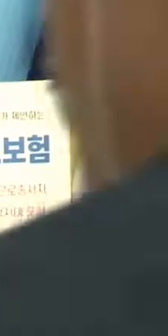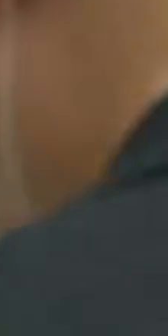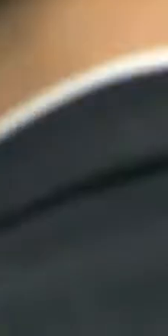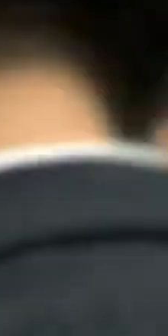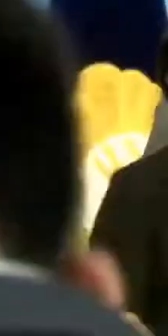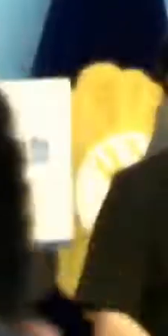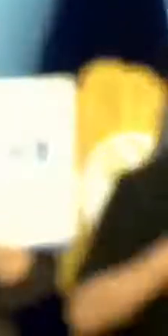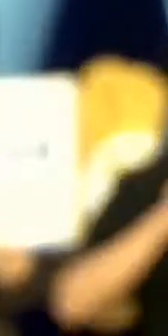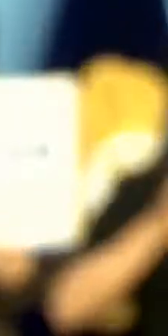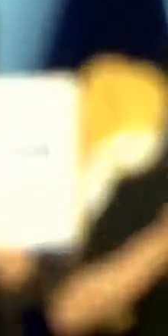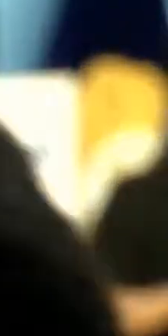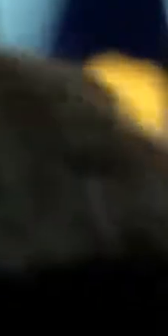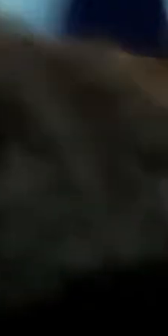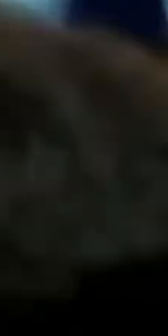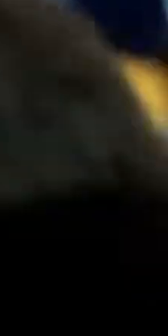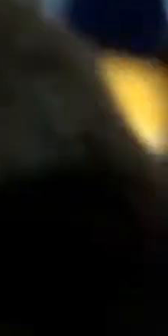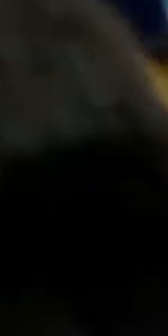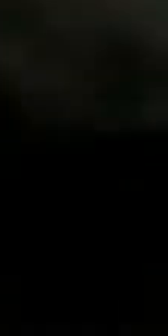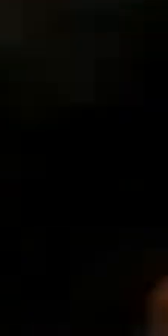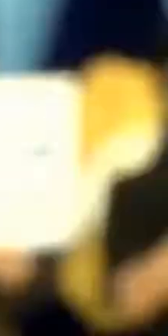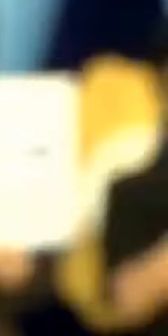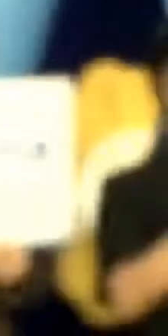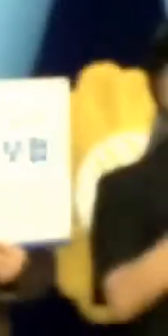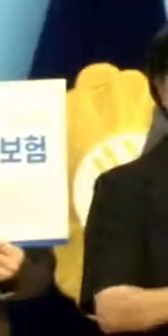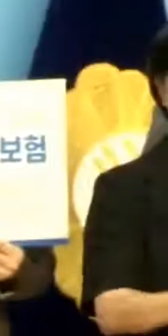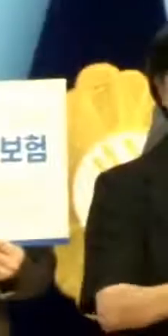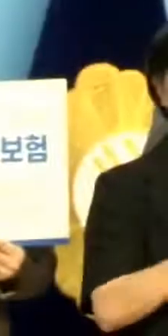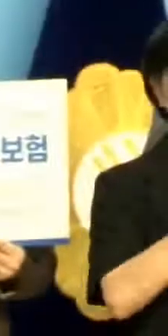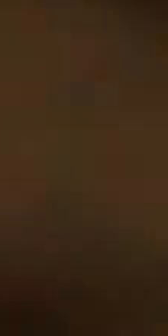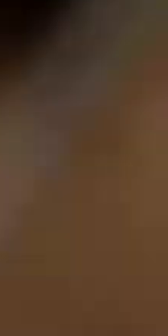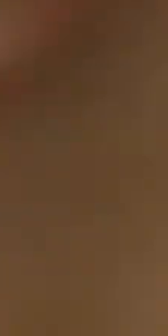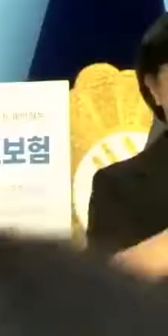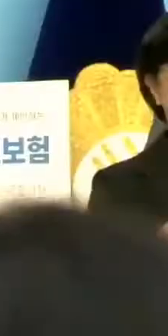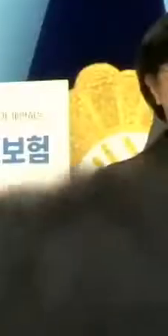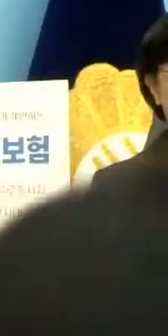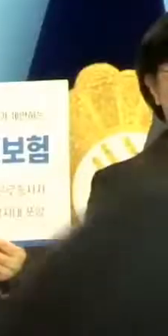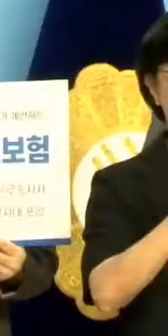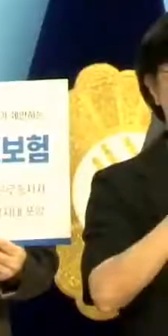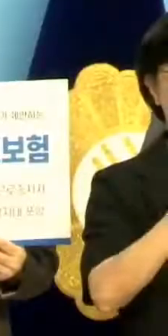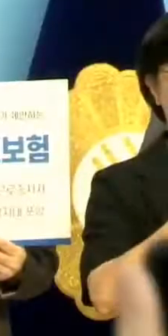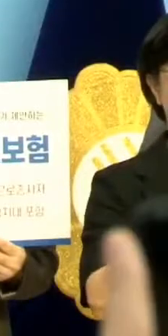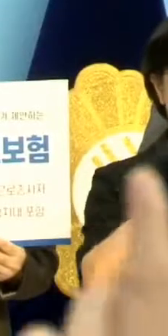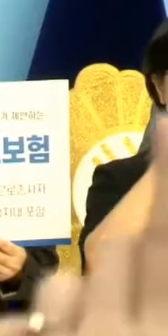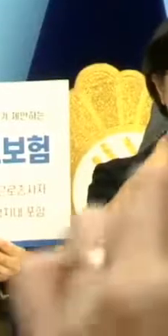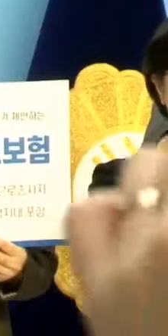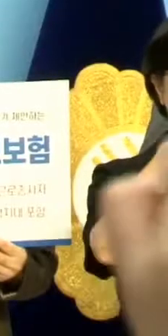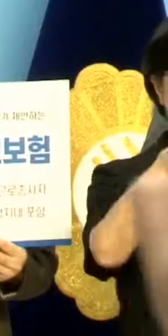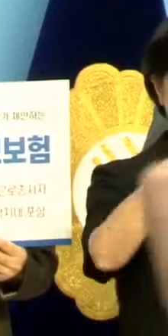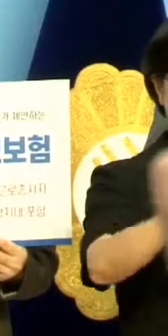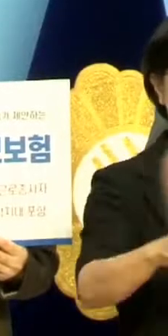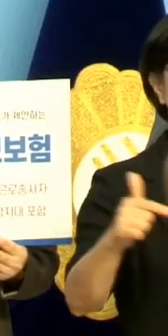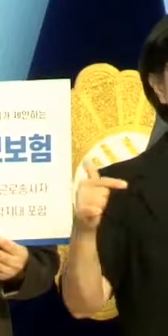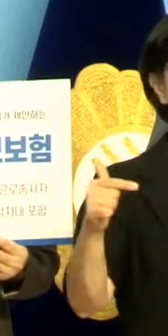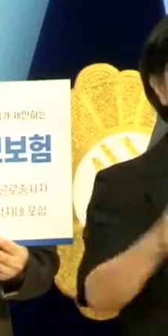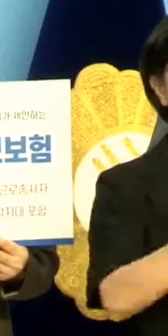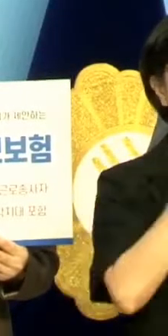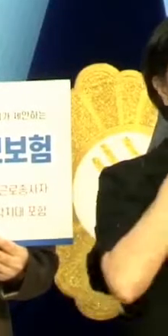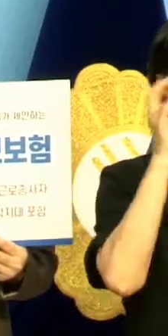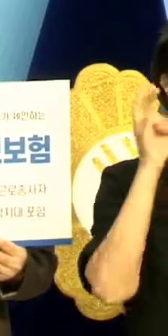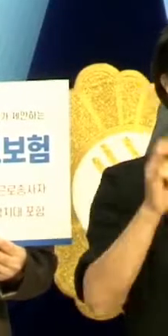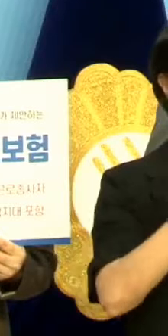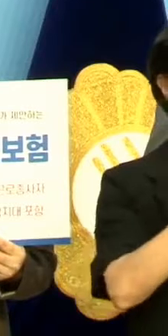어제 추상화 수가 30만 명 대로 진입한 지 2년 많은 20만명 대로 하락 할 것이 전망되고 이나